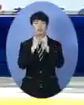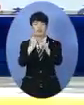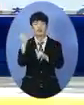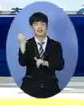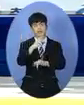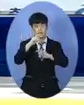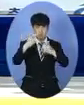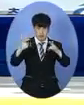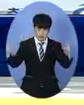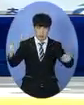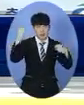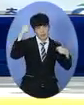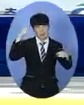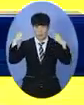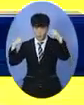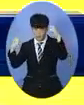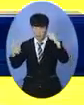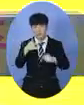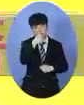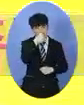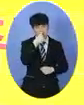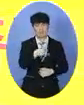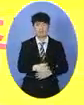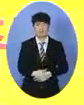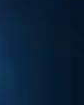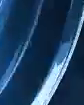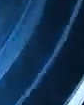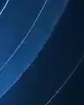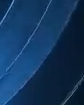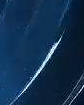등이 펼쳐져서 더욱 의미가 있는 축제가 됐습니다.